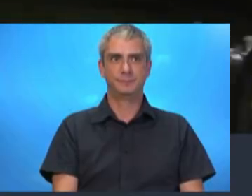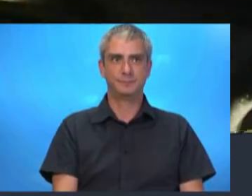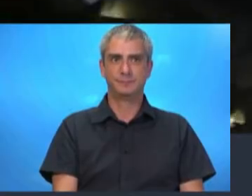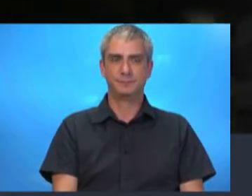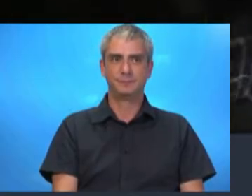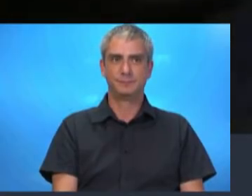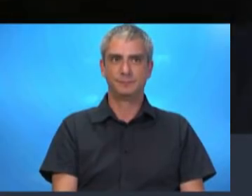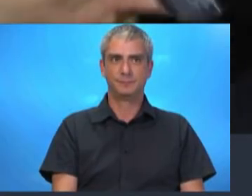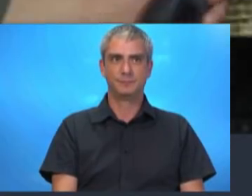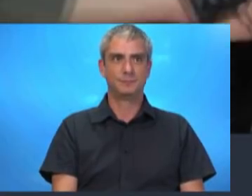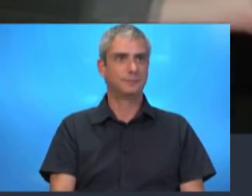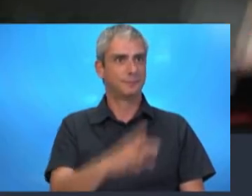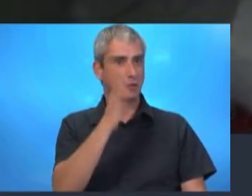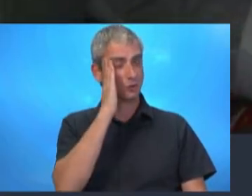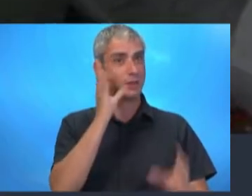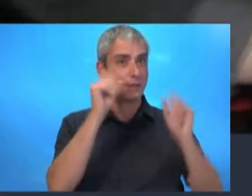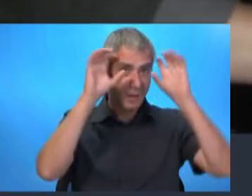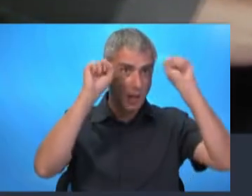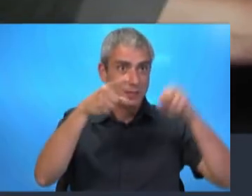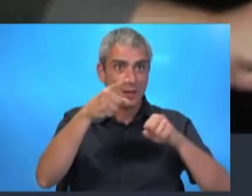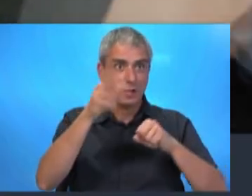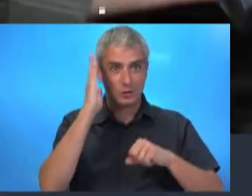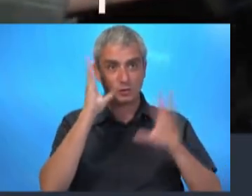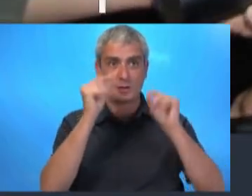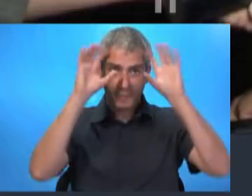ישן עם העדר בצד השני. למה?